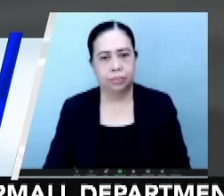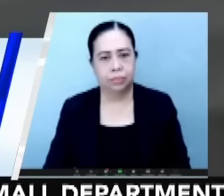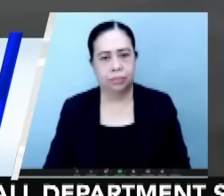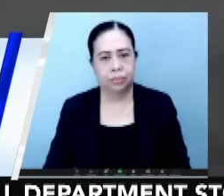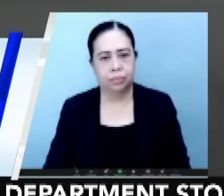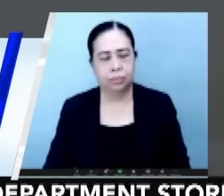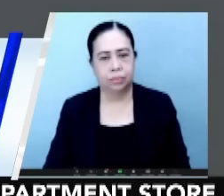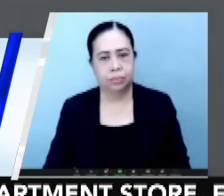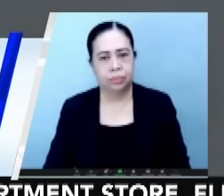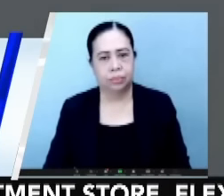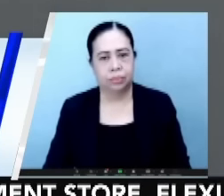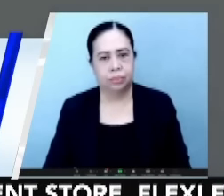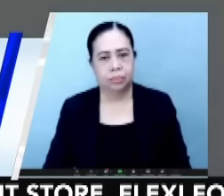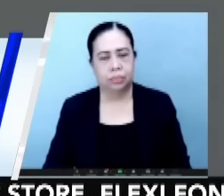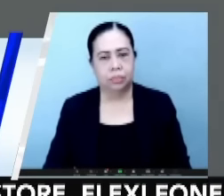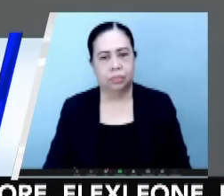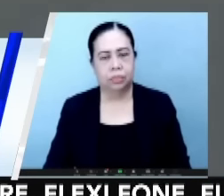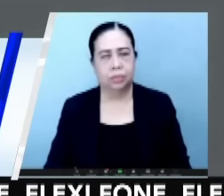dinulot